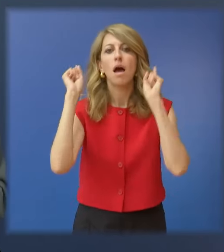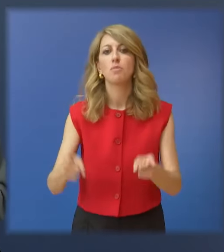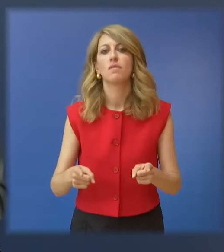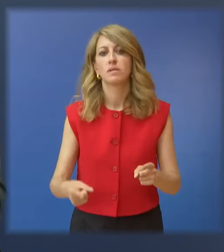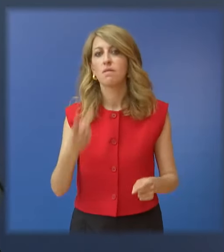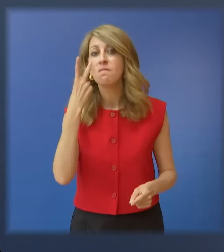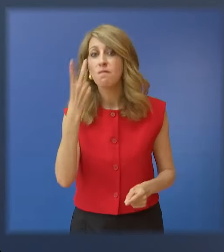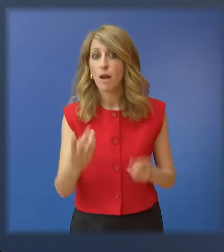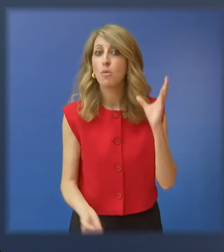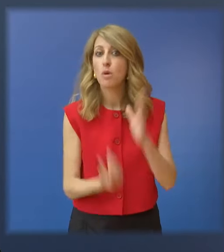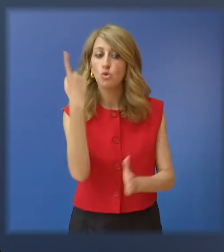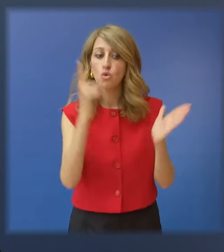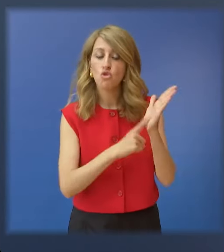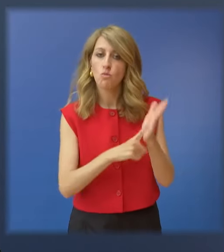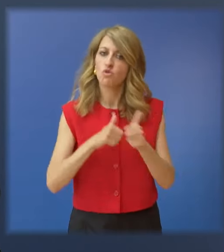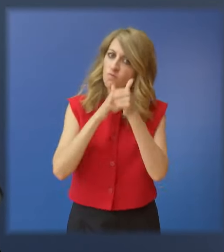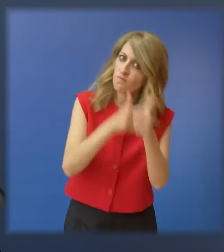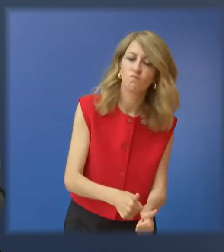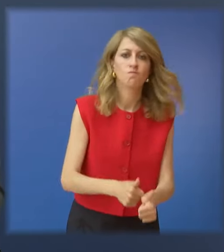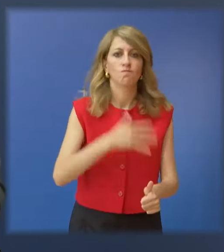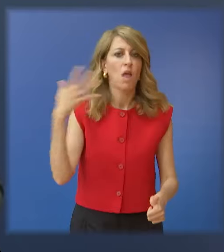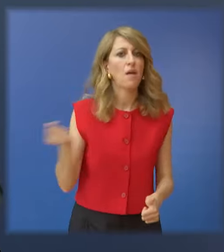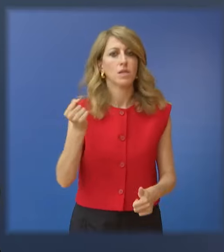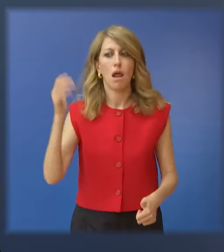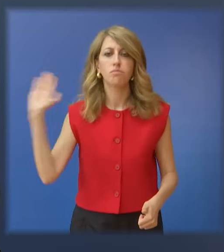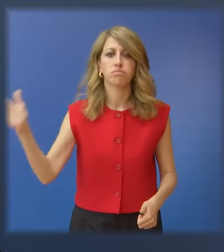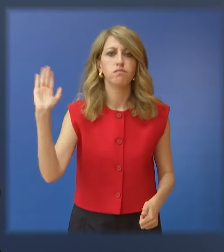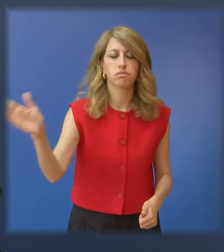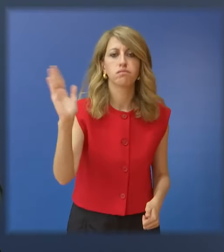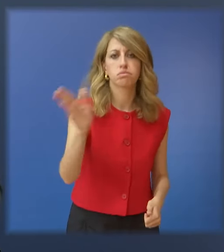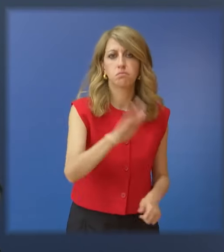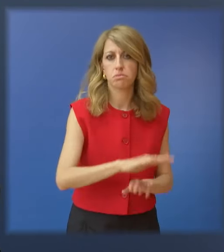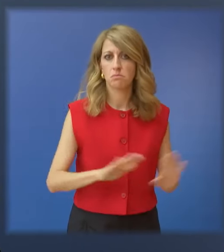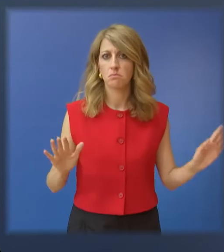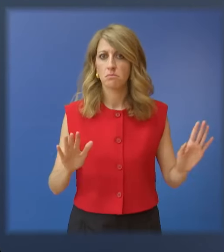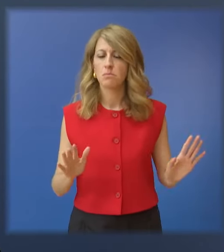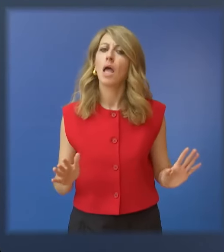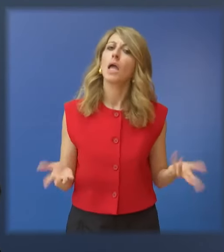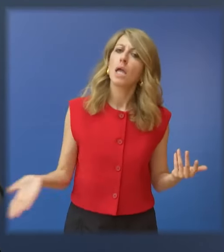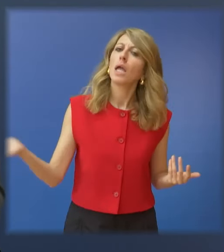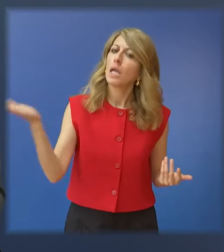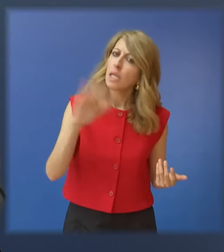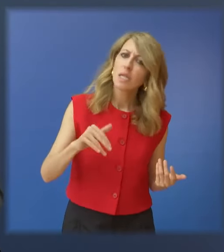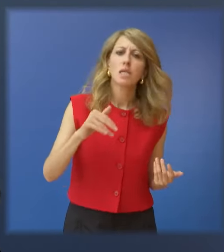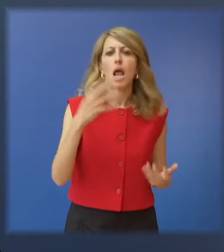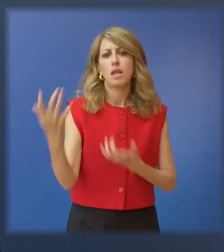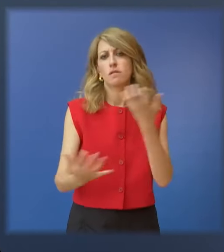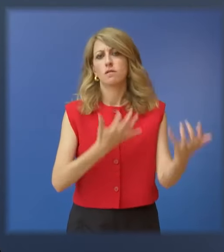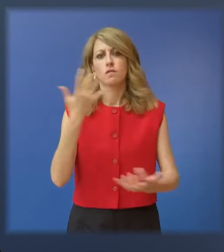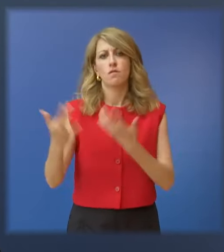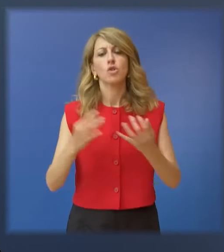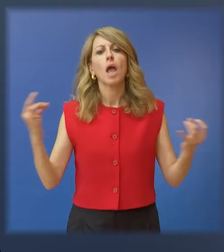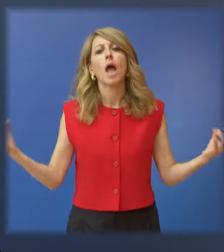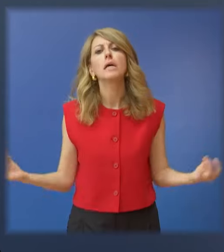νομοθετικό πλαίσιο και σε άλλες περιπτώσεις που έχουμε συλλήψεις για ε φερόμενη τέλεση εμπρησμού εξαμελής με ένα πολύ πιο